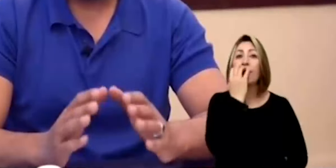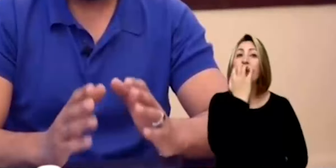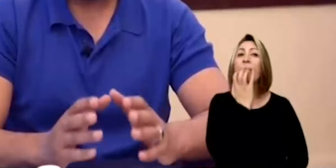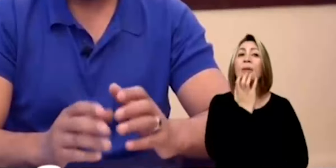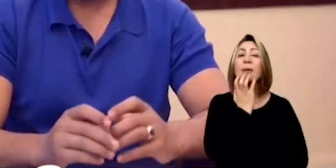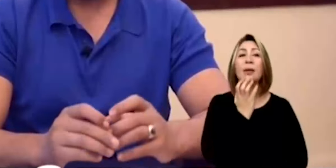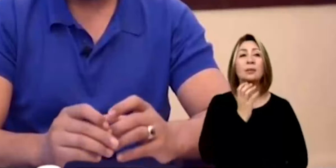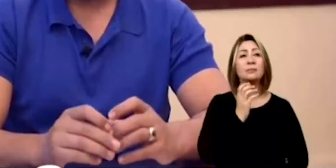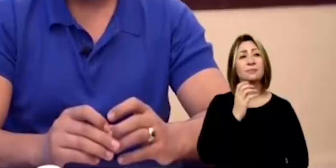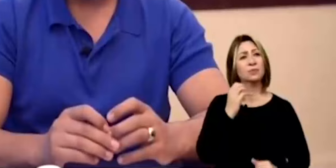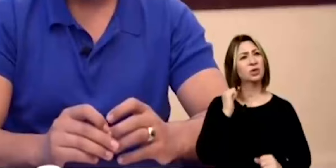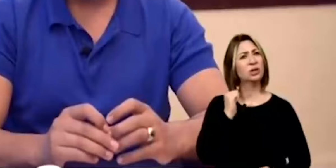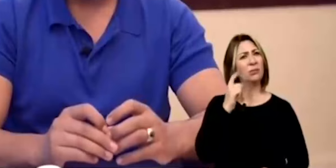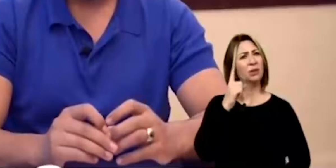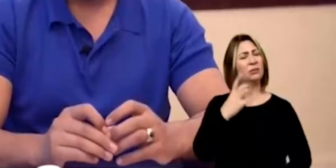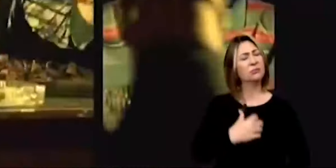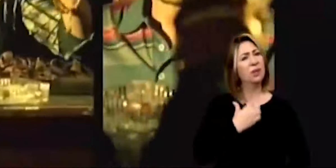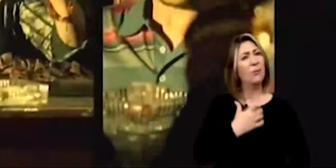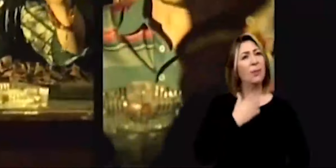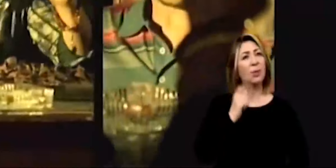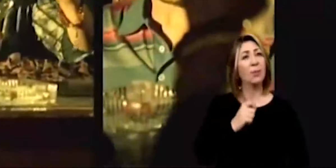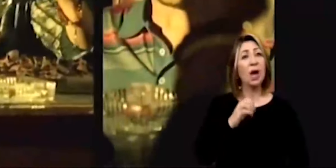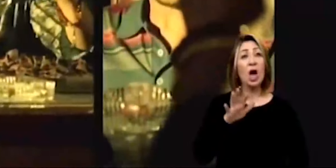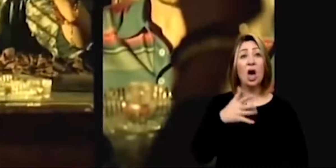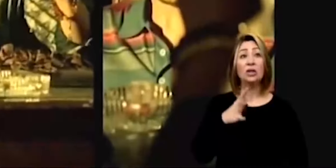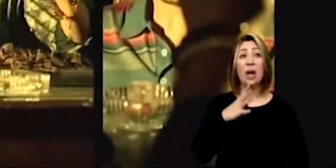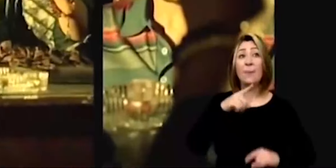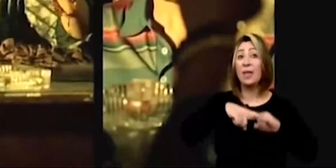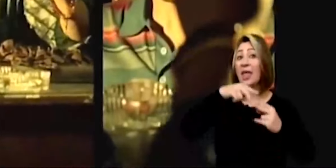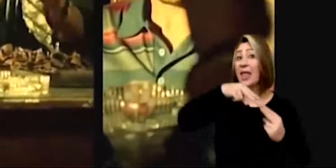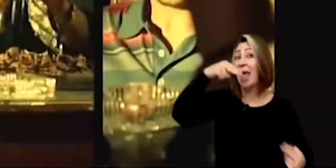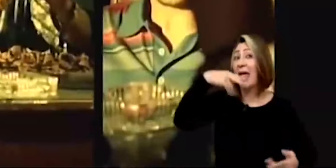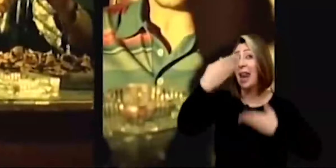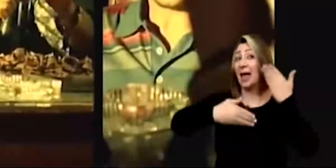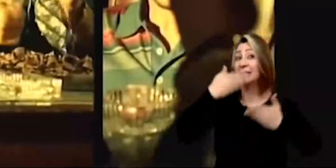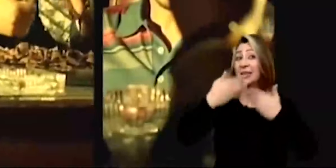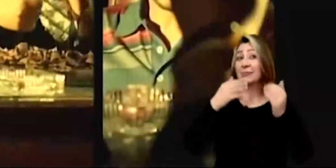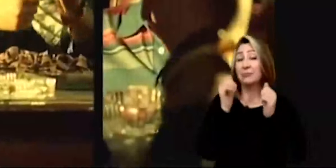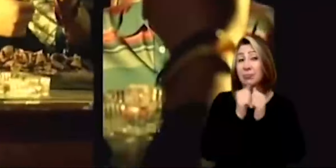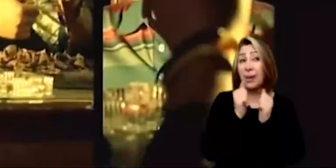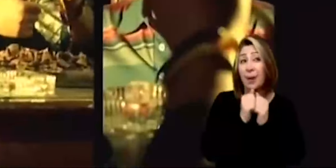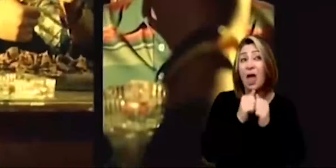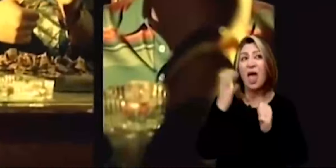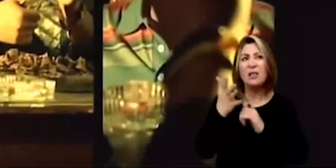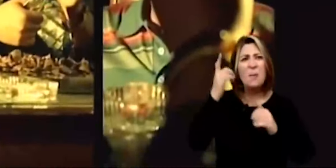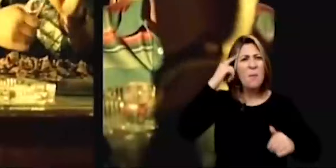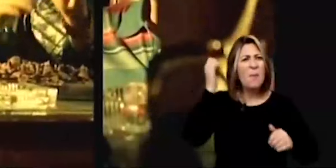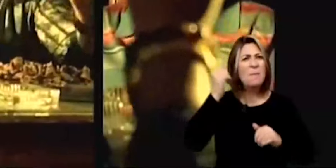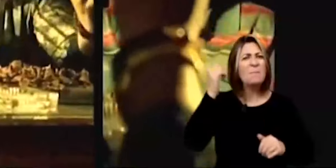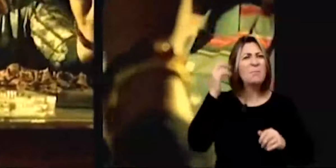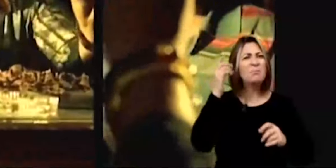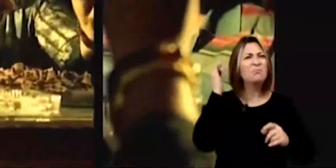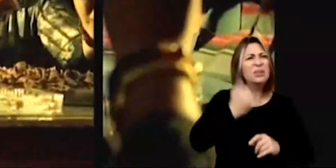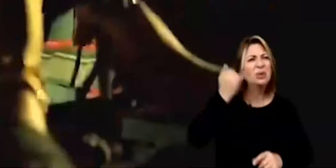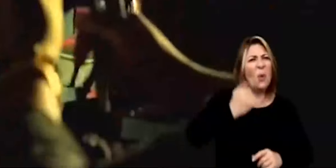değil, bildiğiniz sert bir drama yapıyorum. Acayip hikayelerde canlandırdığın karakterin yanında en belalı psikopat bile bir